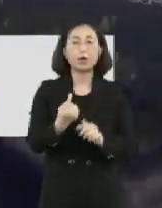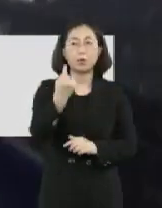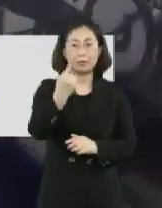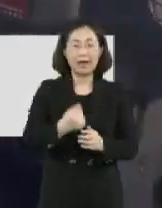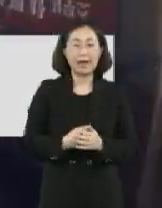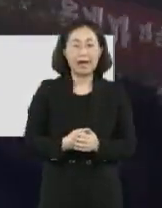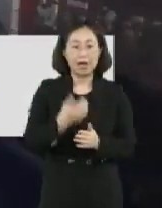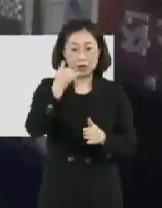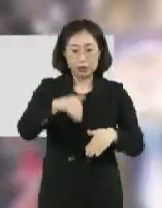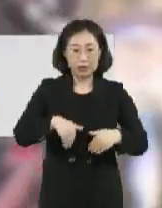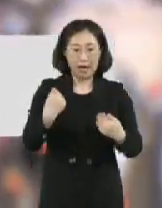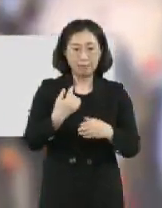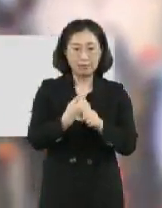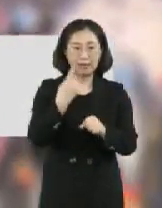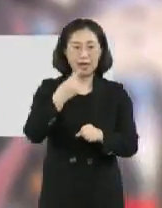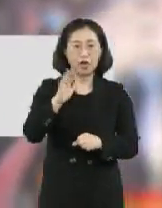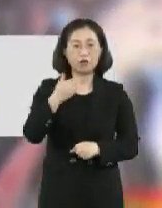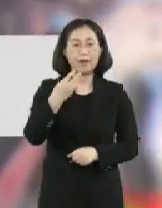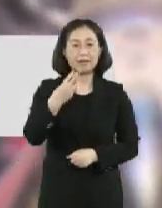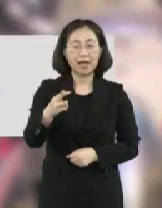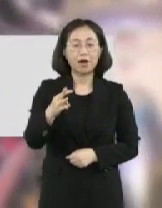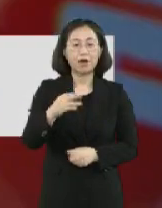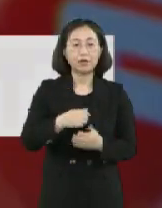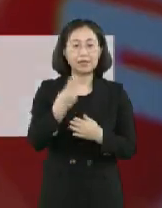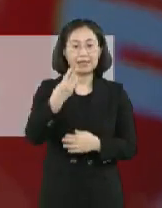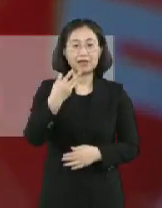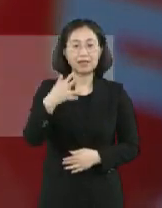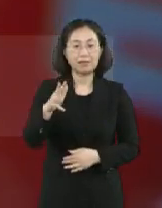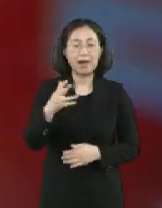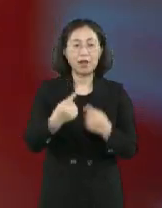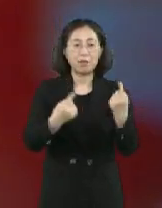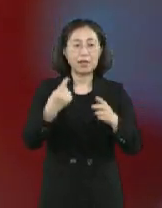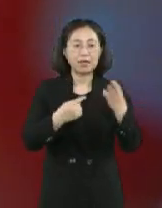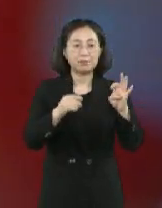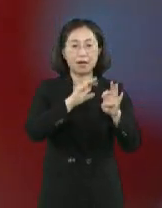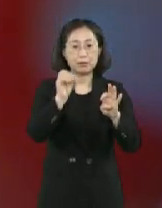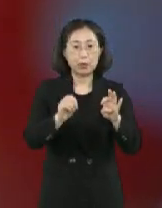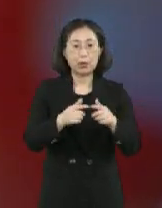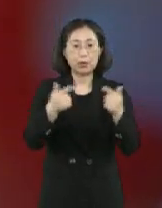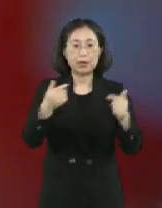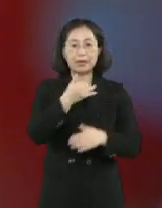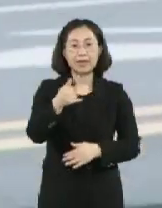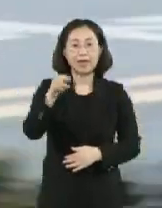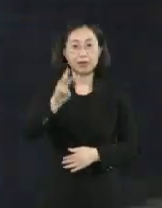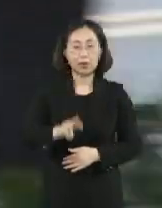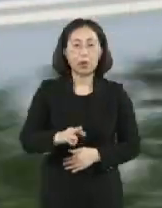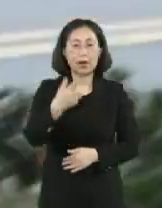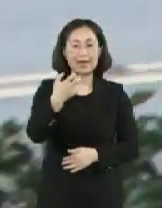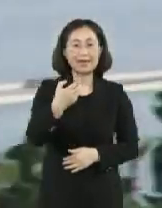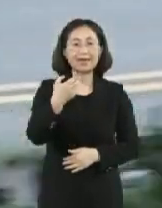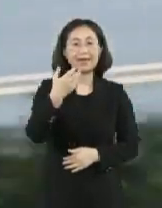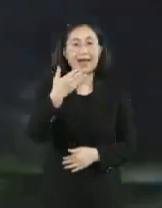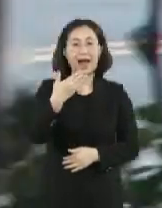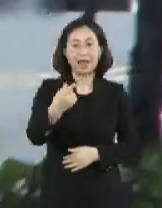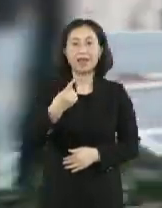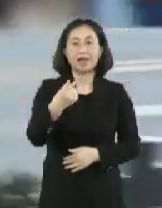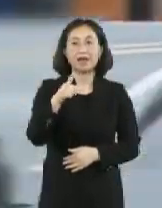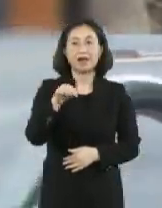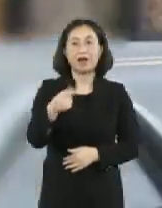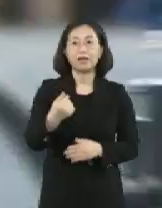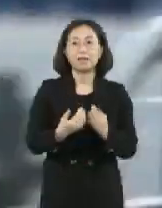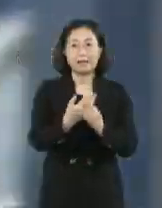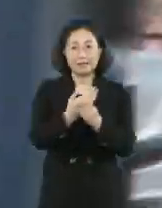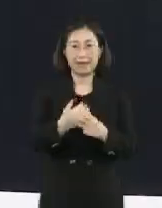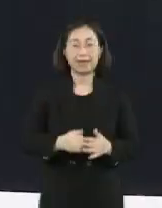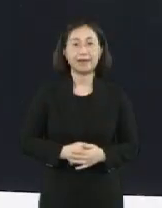웃돌았습니다. 충남은 지난해 903건으로 2018년보다 14% 늘었고 세종은 71건이 발생했습니다.